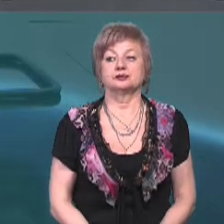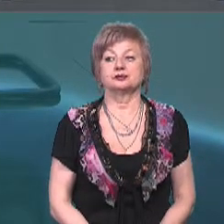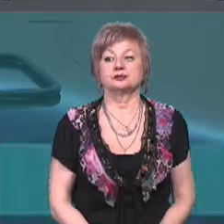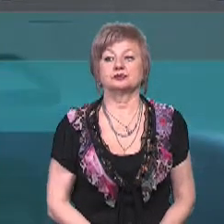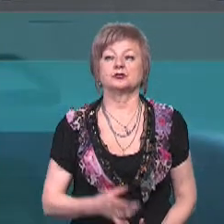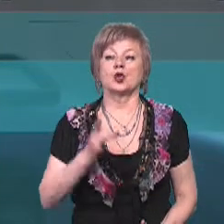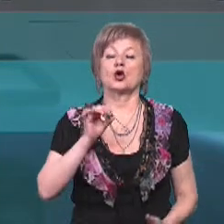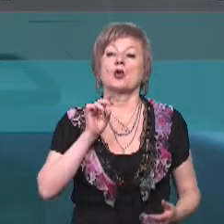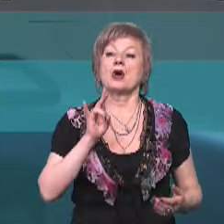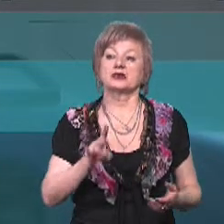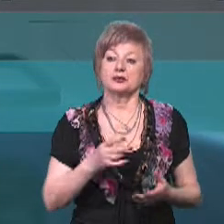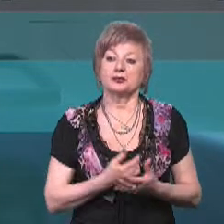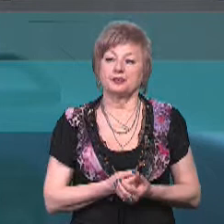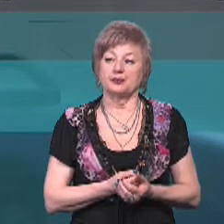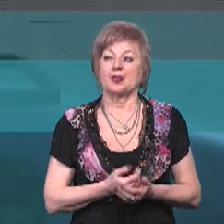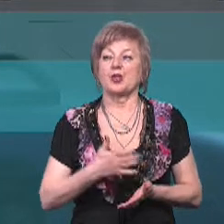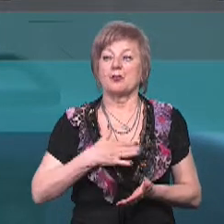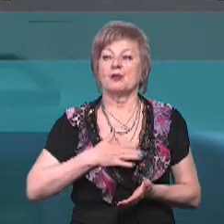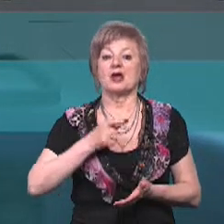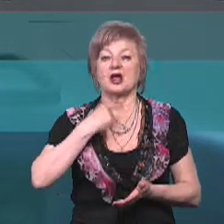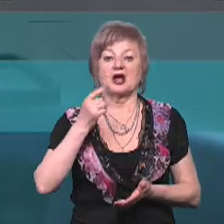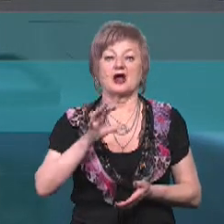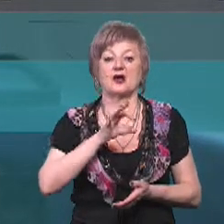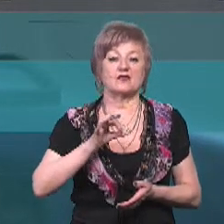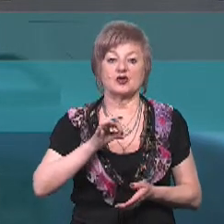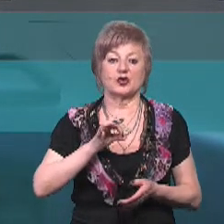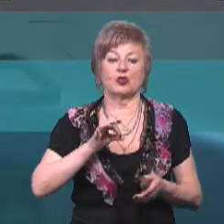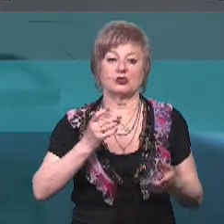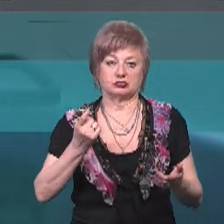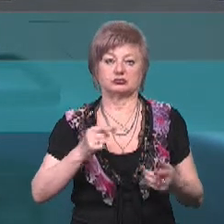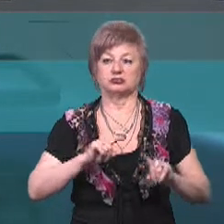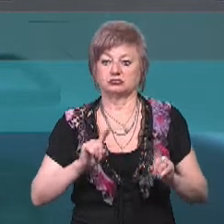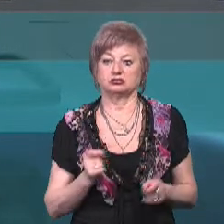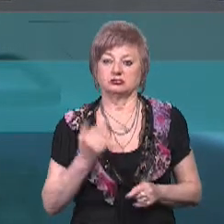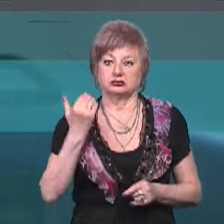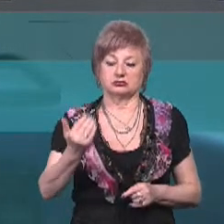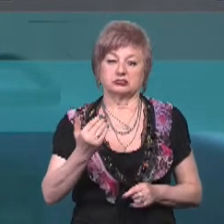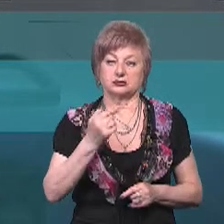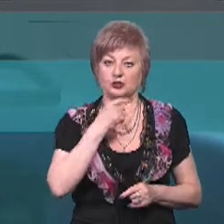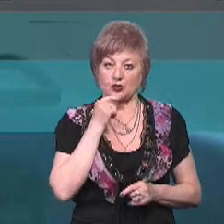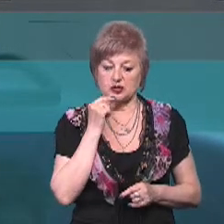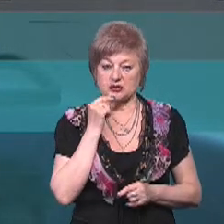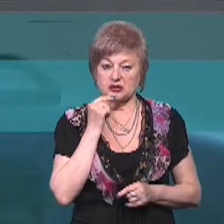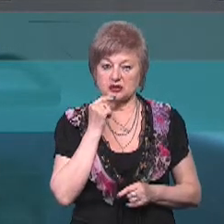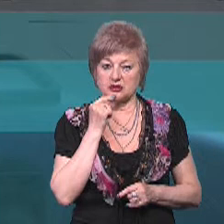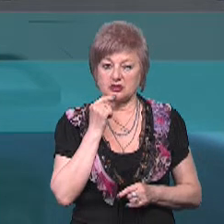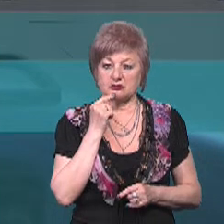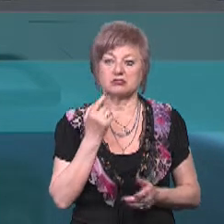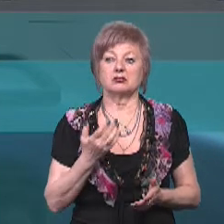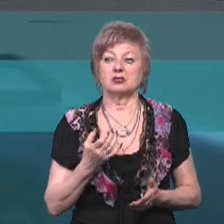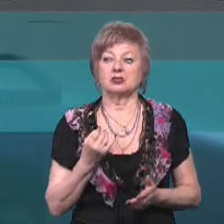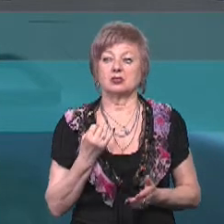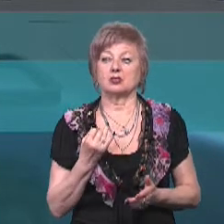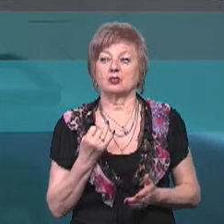Пане Романе, так. Ми кажемо про бранців Кремля. Це загальний термін як для військовополонених Кремля, так і